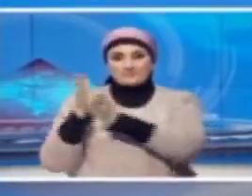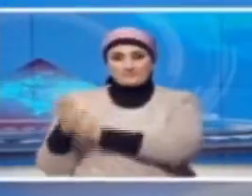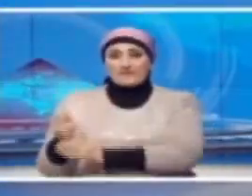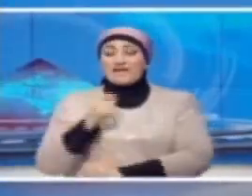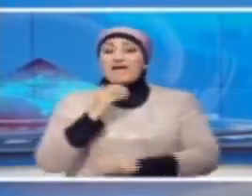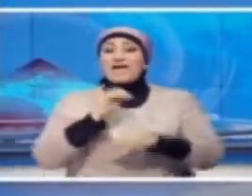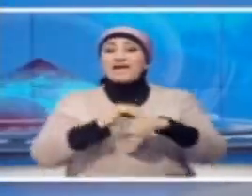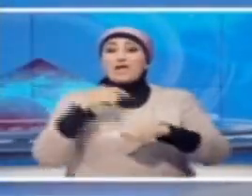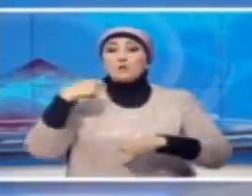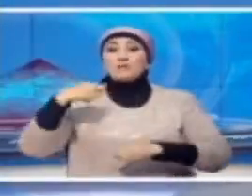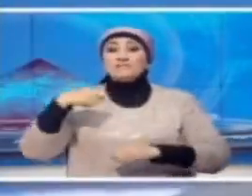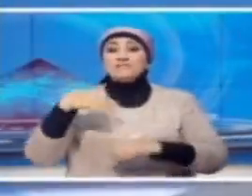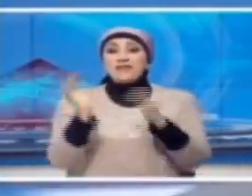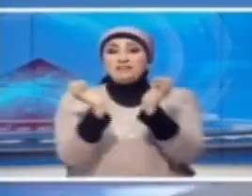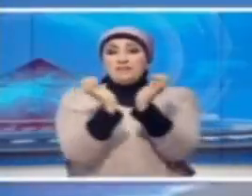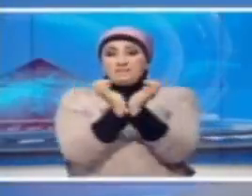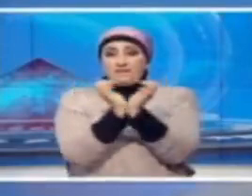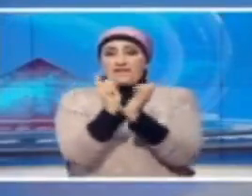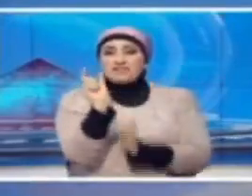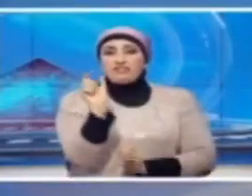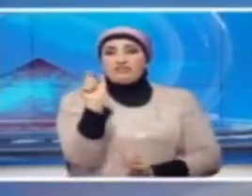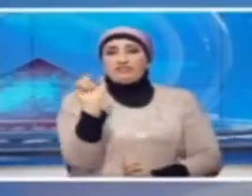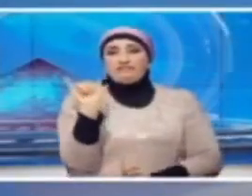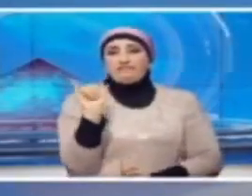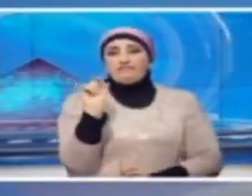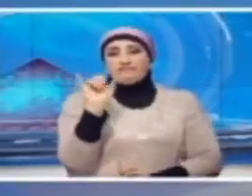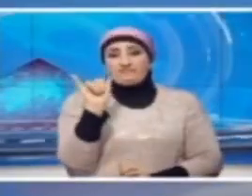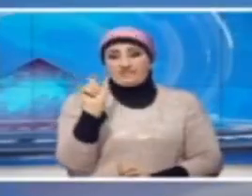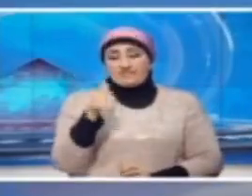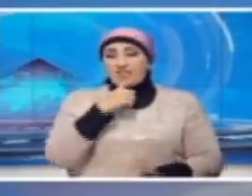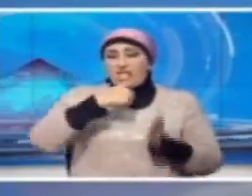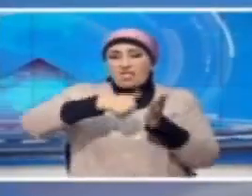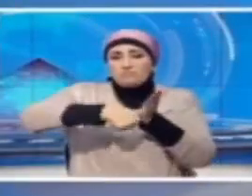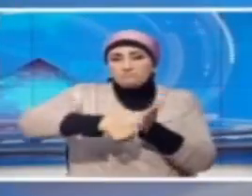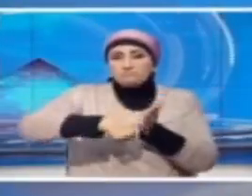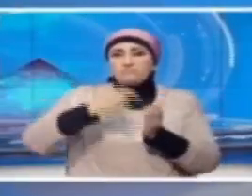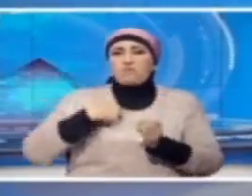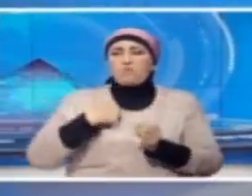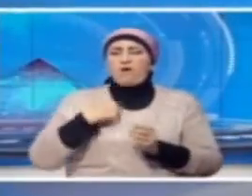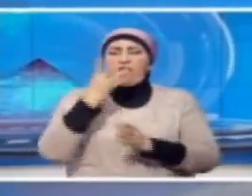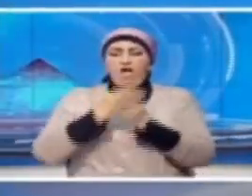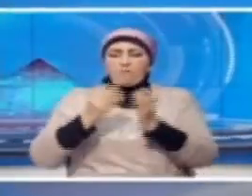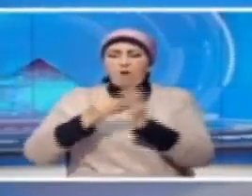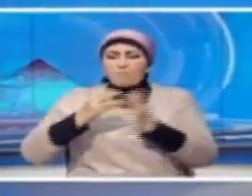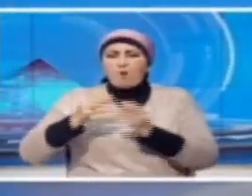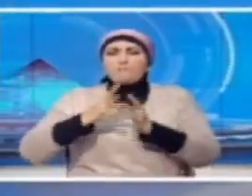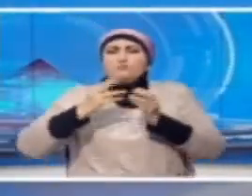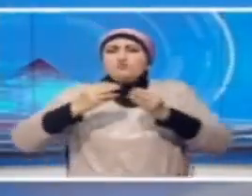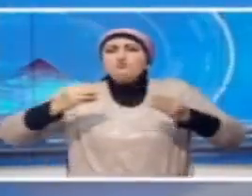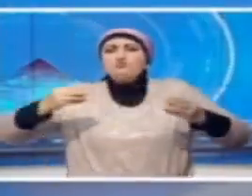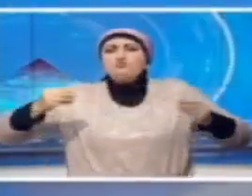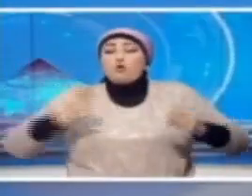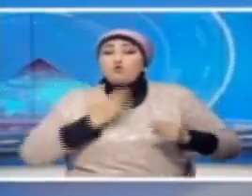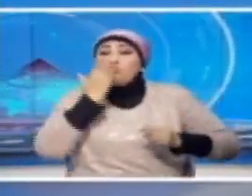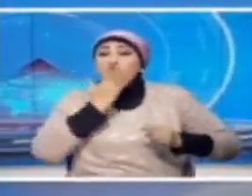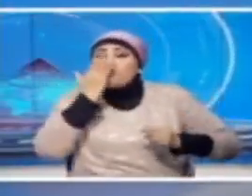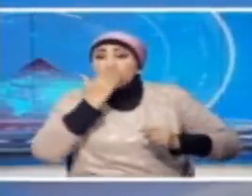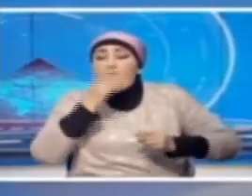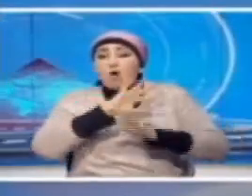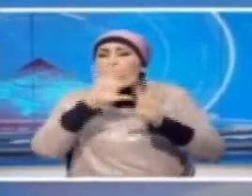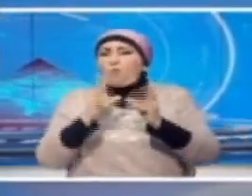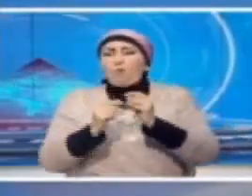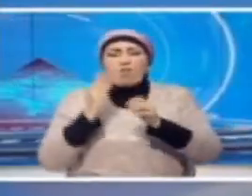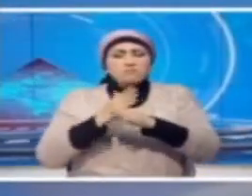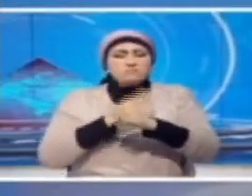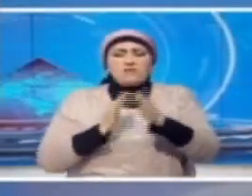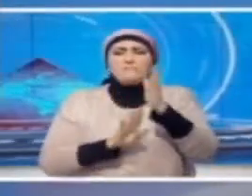وزيرة التضامن الاجتماعي نيفين القباج أن الأمية والزيادة السكانية يأكلان ما تحققه التنمية مما